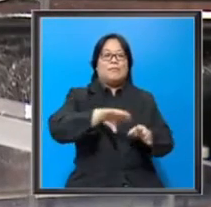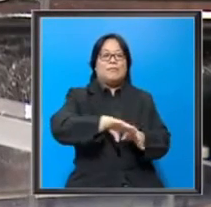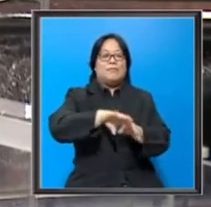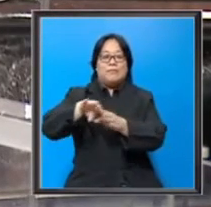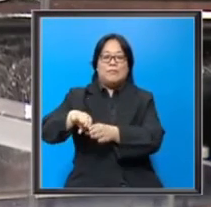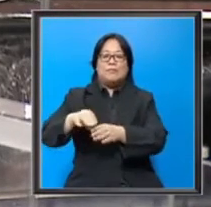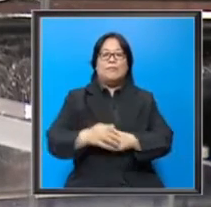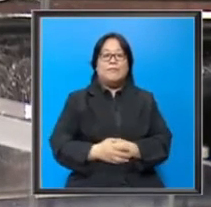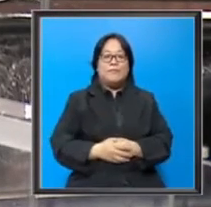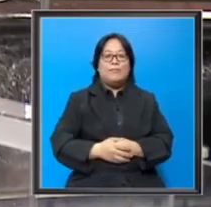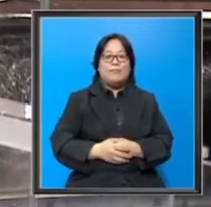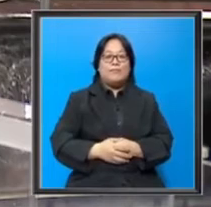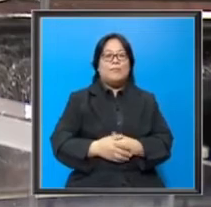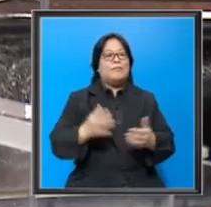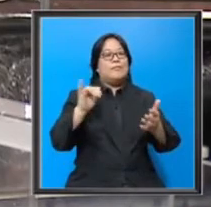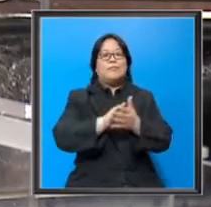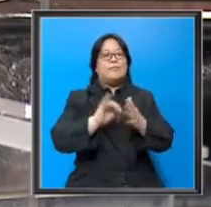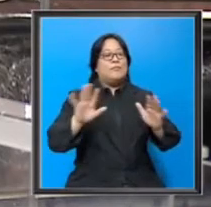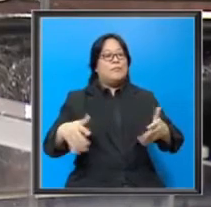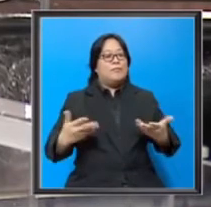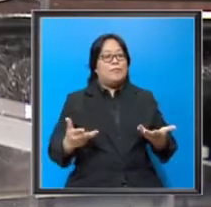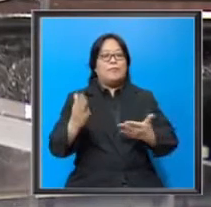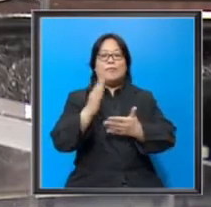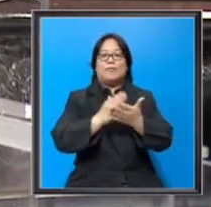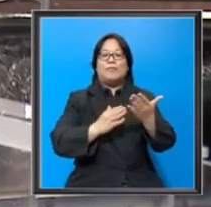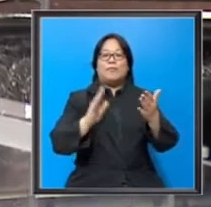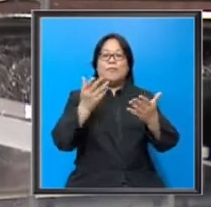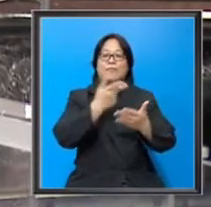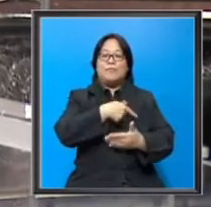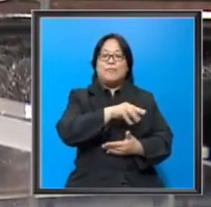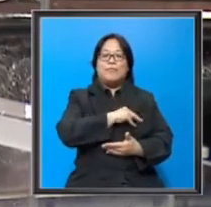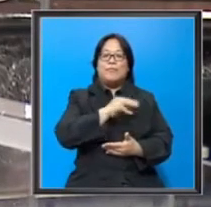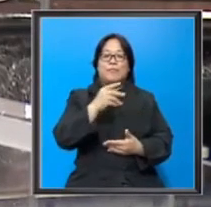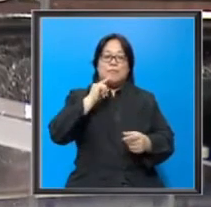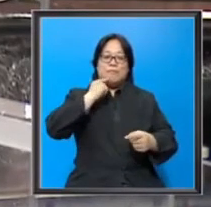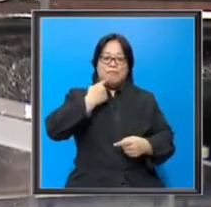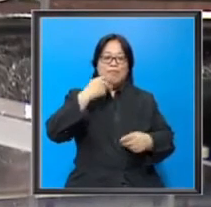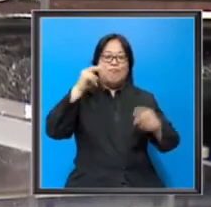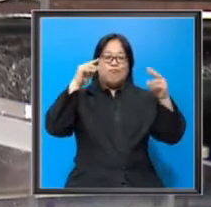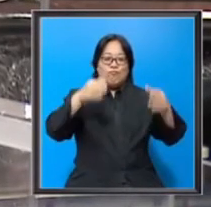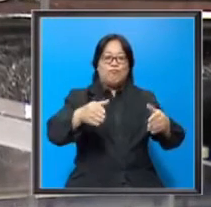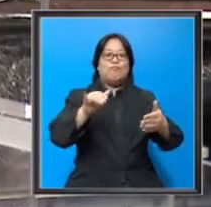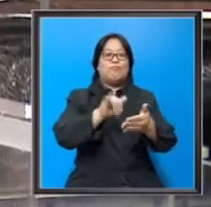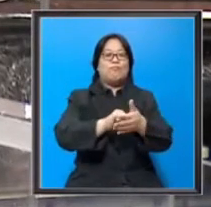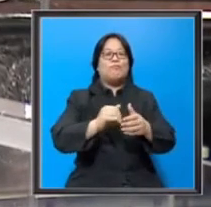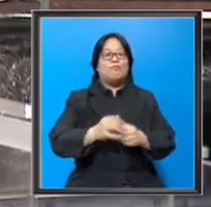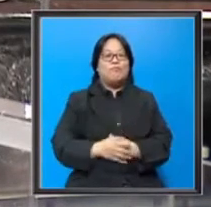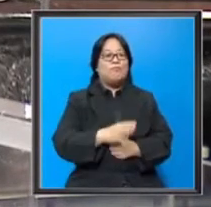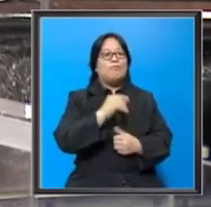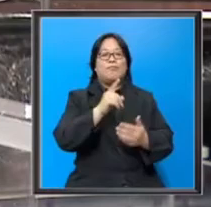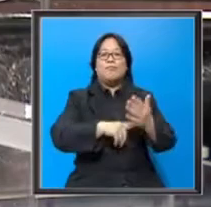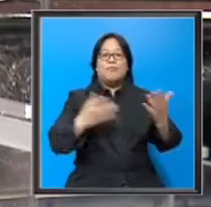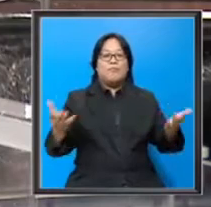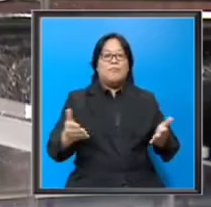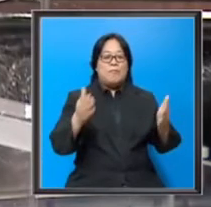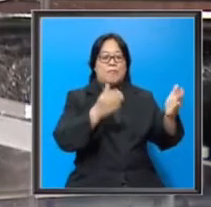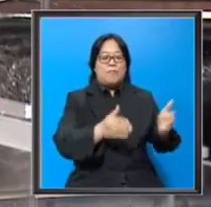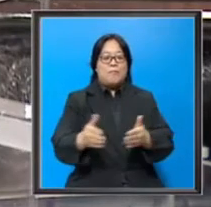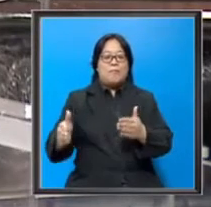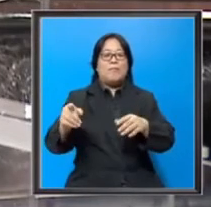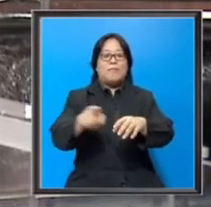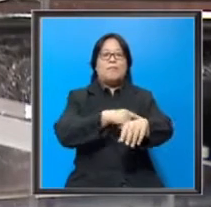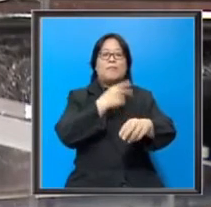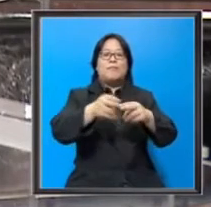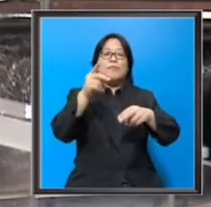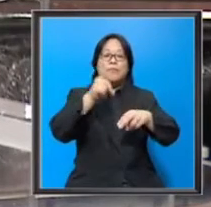diketikan oleh itu Sejauh manakah Kak Kementerian Kesehatan mana serius akan call tersebut dan Apakah Belanda